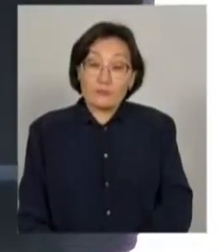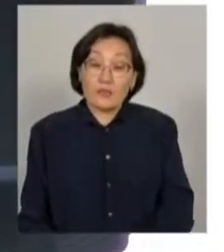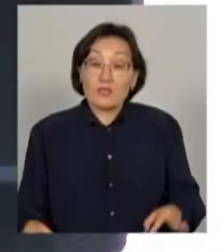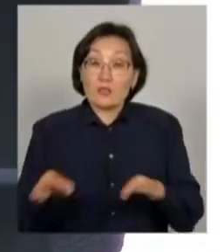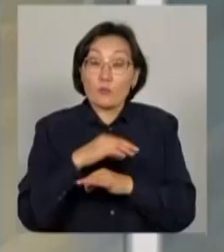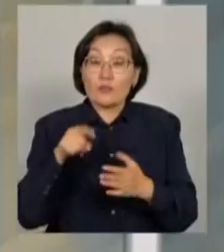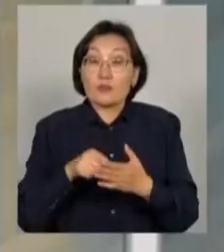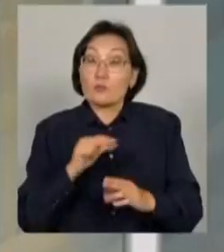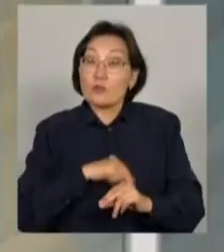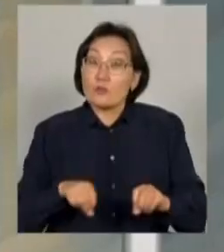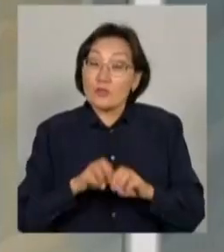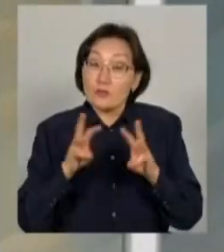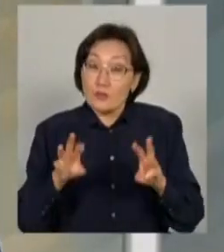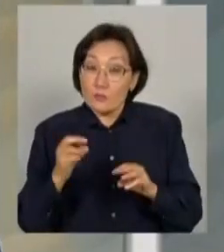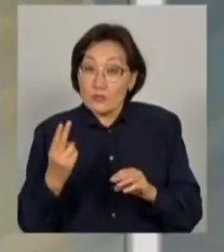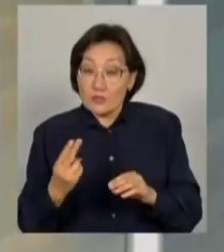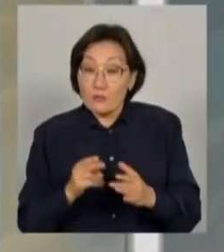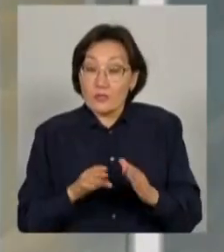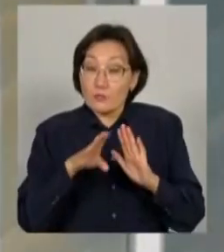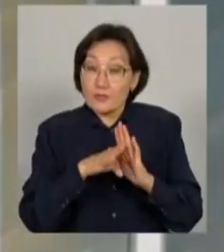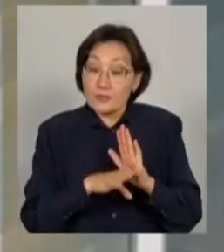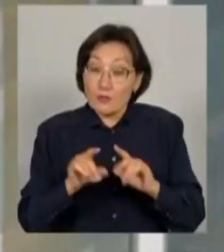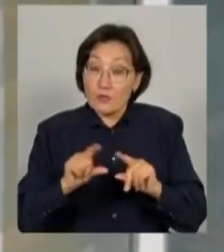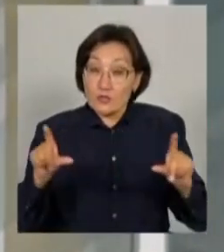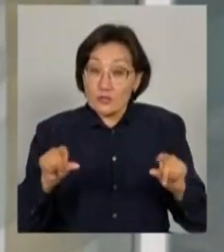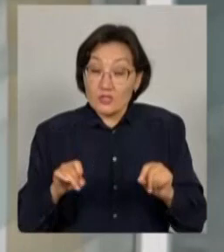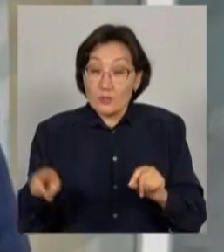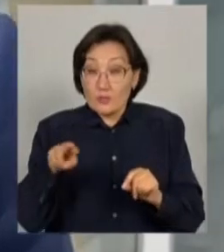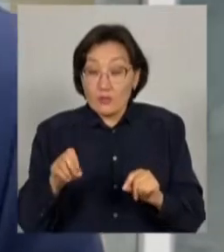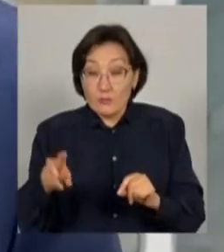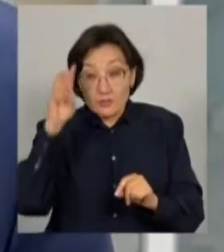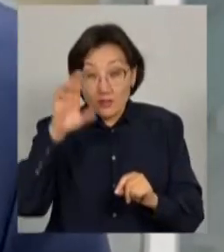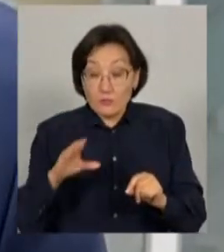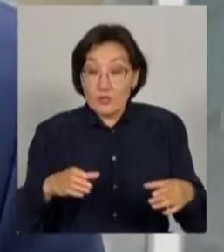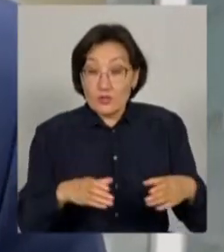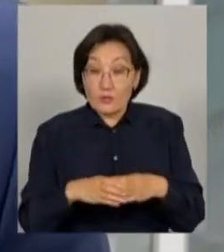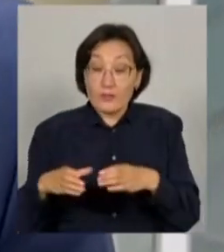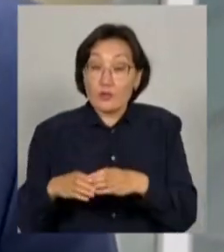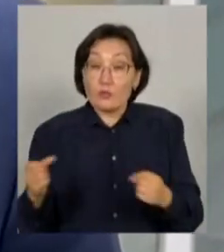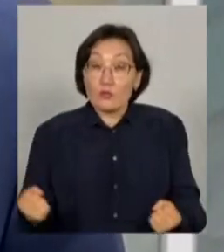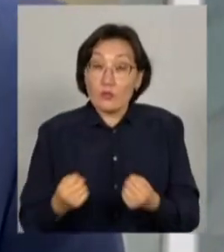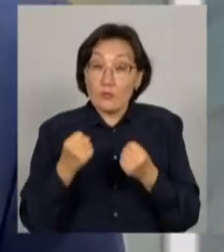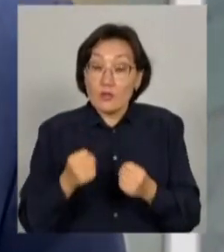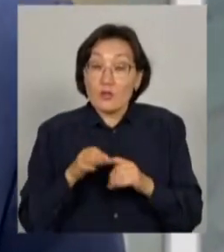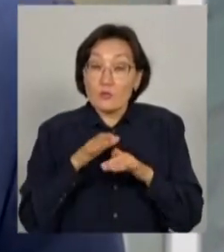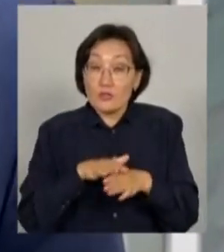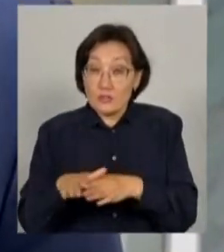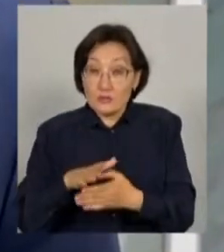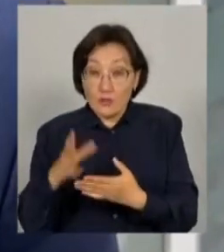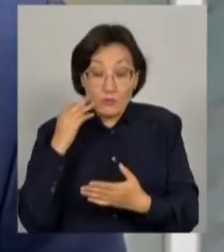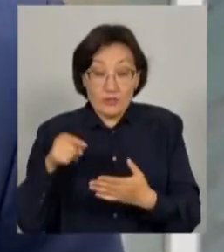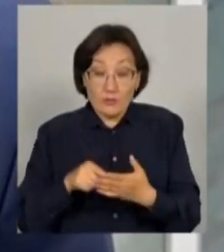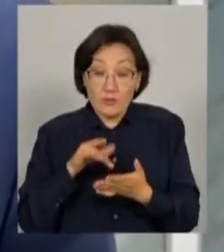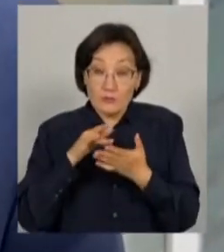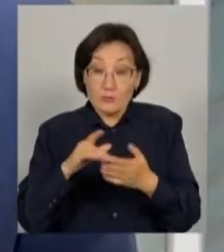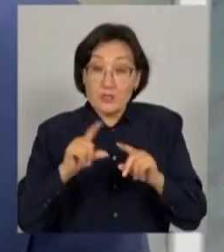Жоба қалалық жұмыспен қамту және әлеуметтік бағдарламалар басқармасы, сонымен бірге үкіметтік емес ұйымдардың қолдауымен жүзеге асып отыр. Алматы қалалық